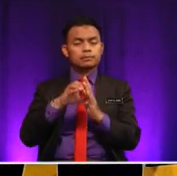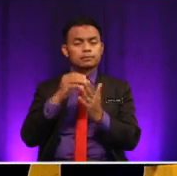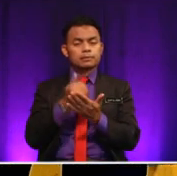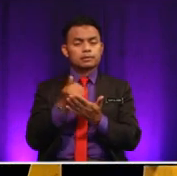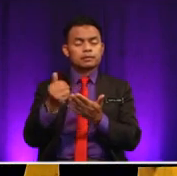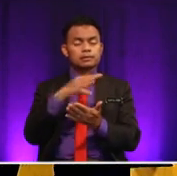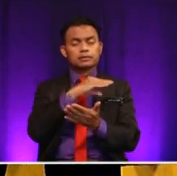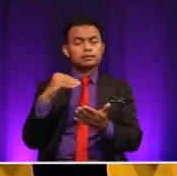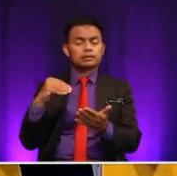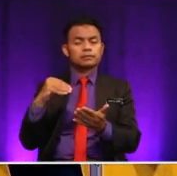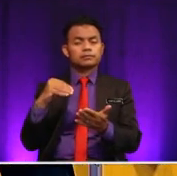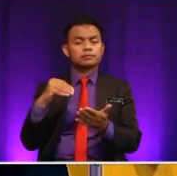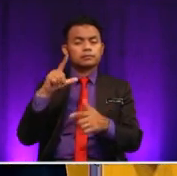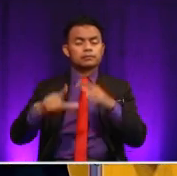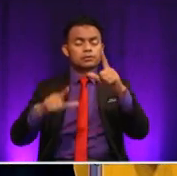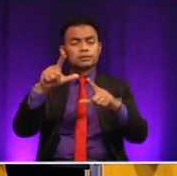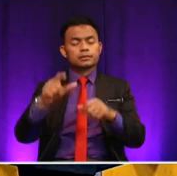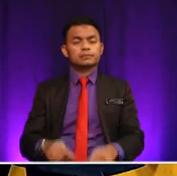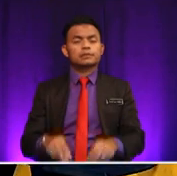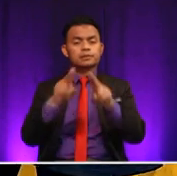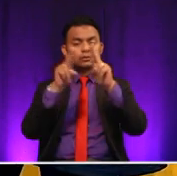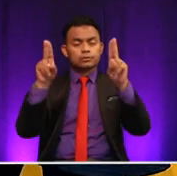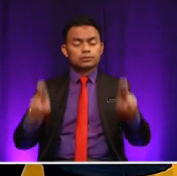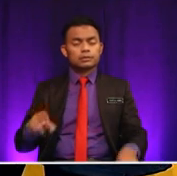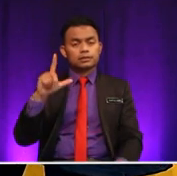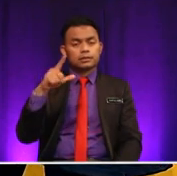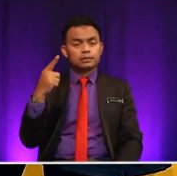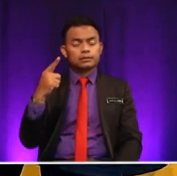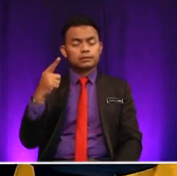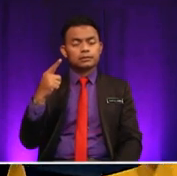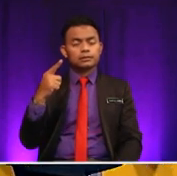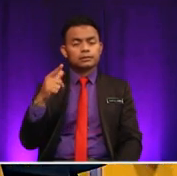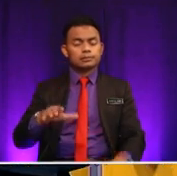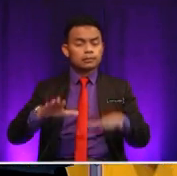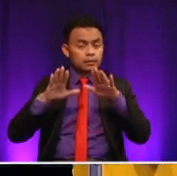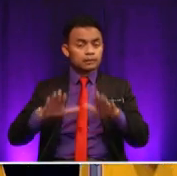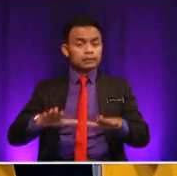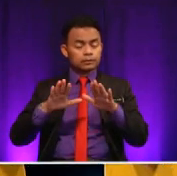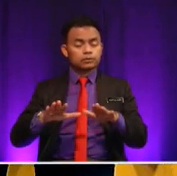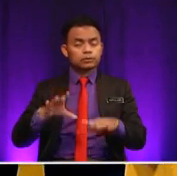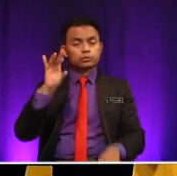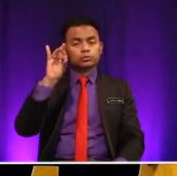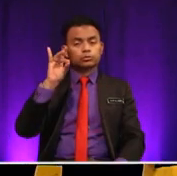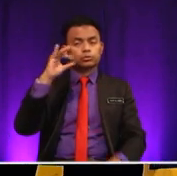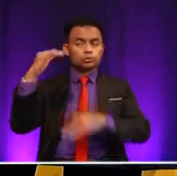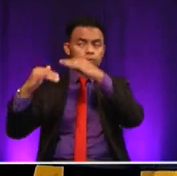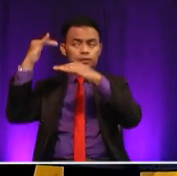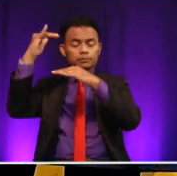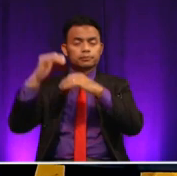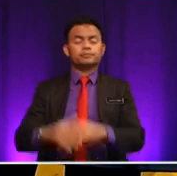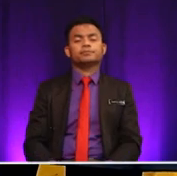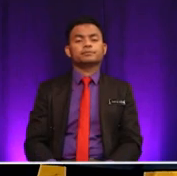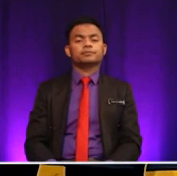belajar di rumah lihat hujan lainnya ada ucapan dan ujian kekuatan belaka